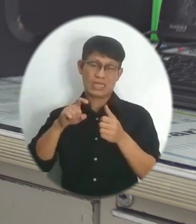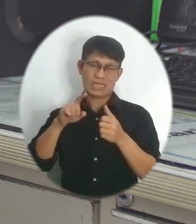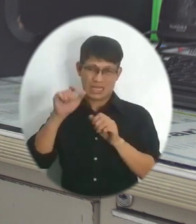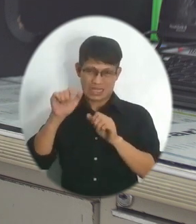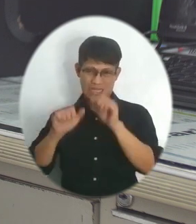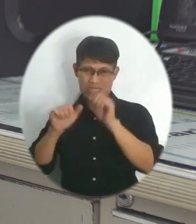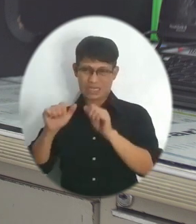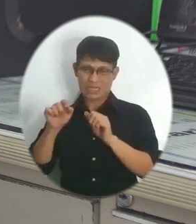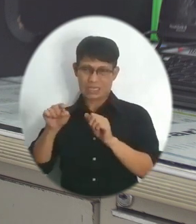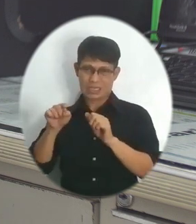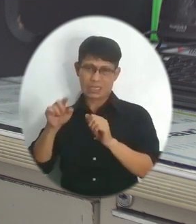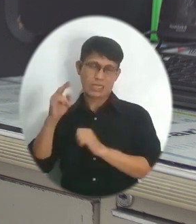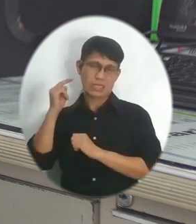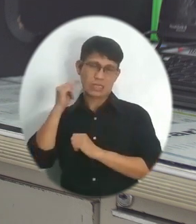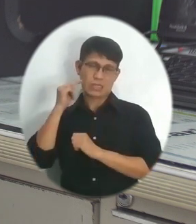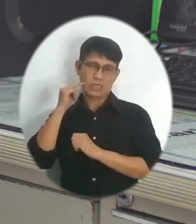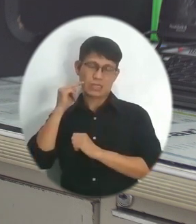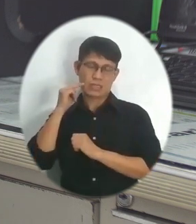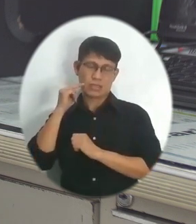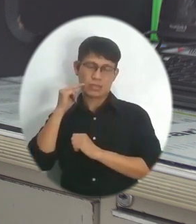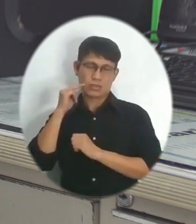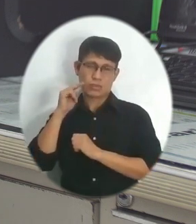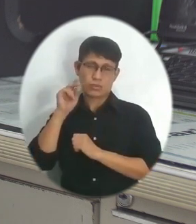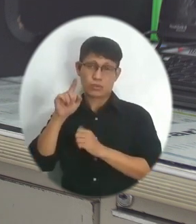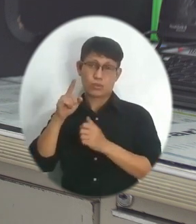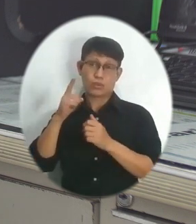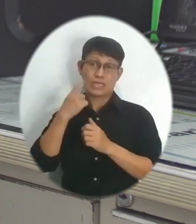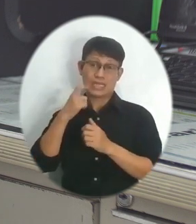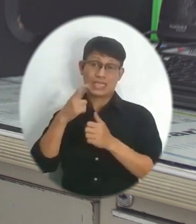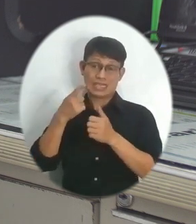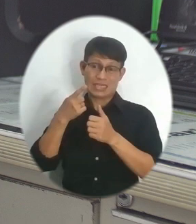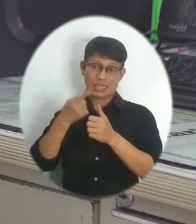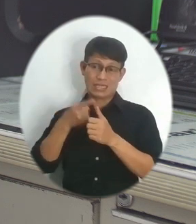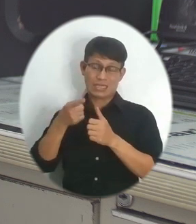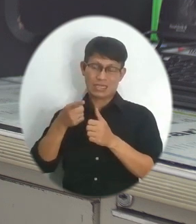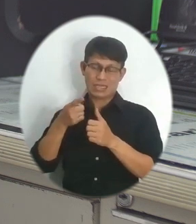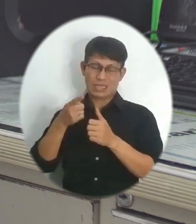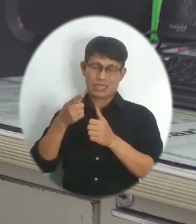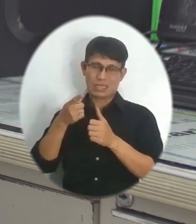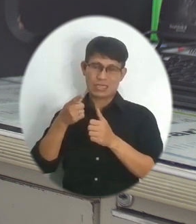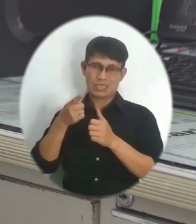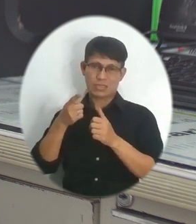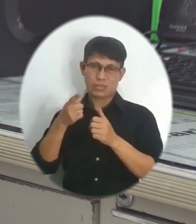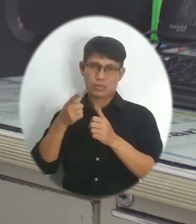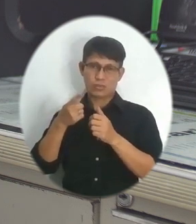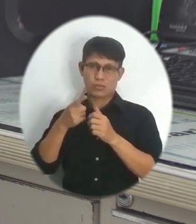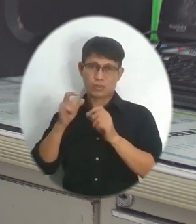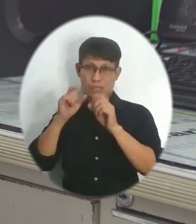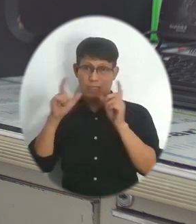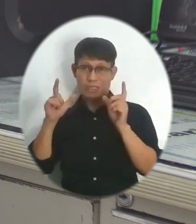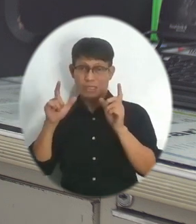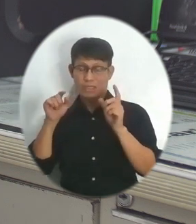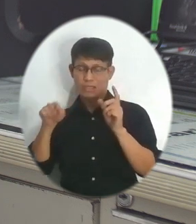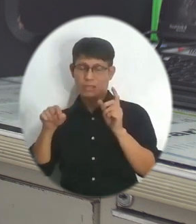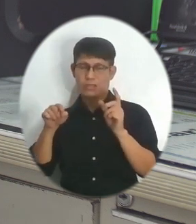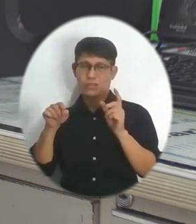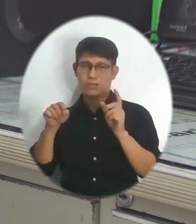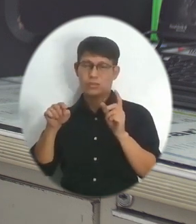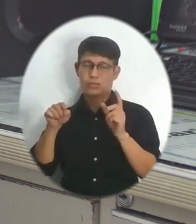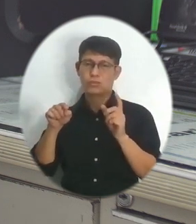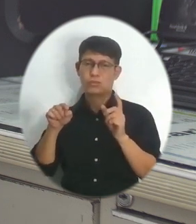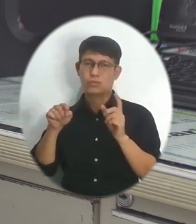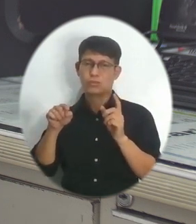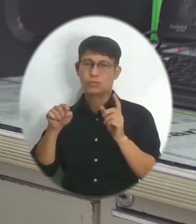kailangan kasing itest muna si Natalie. So, trinay namin siyang itest nang gising siya. Kaso, hindi